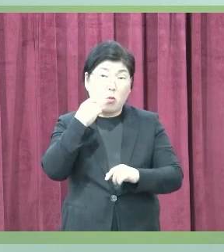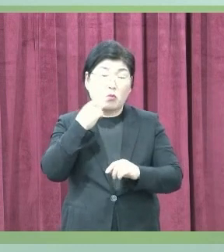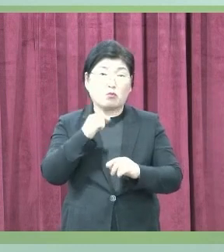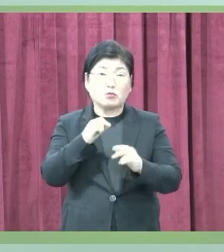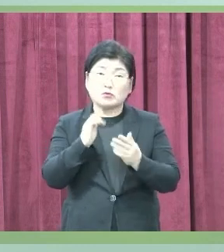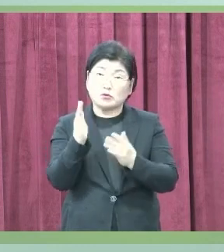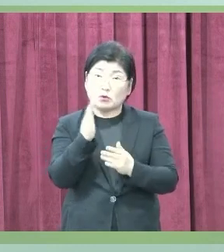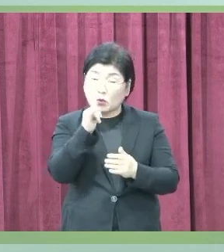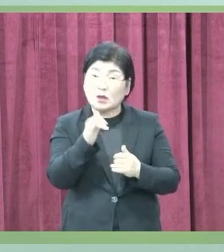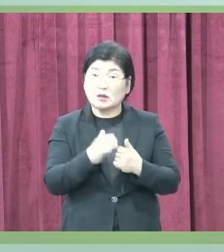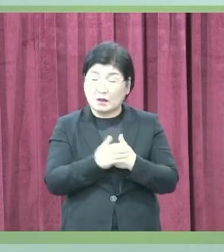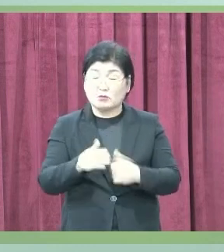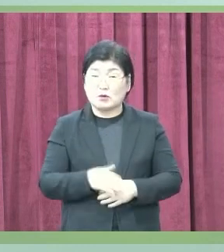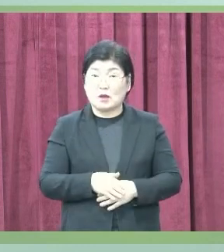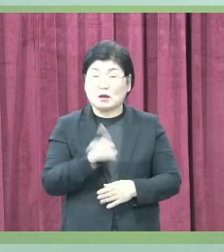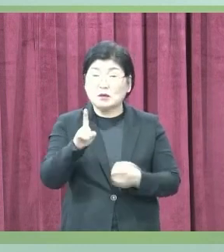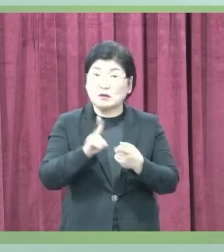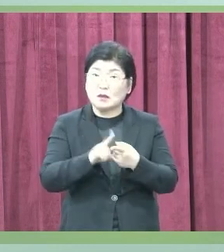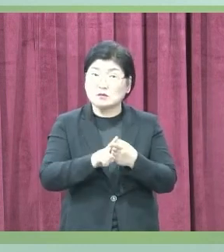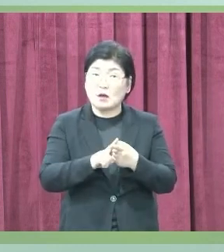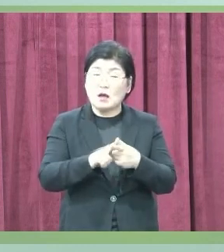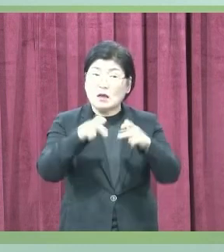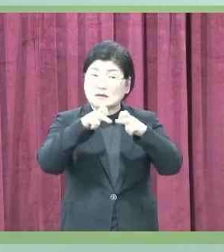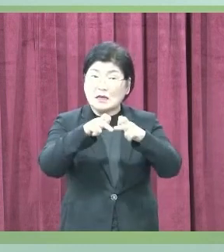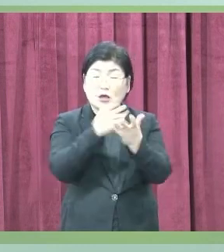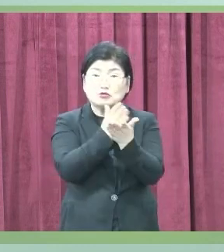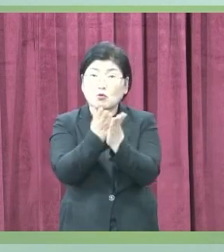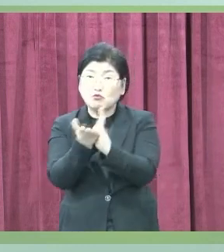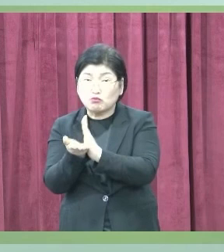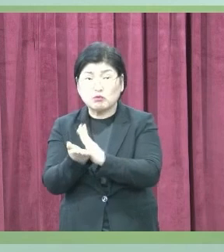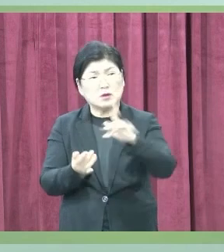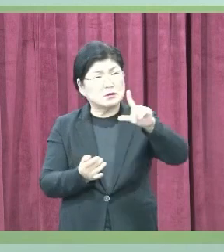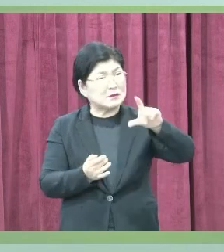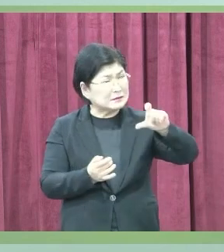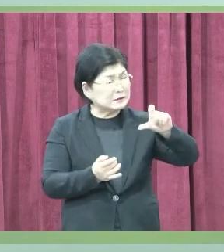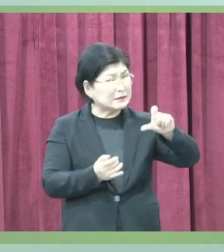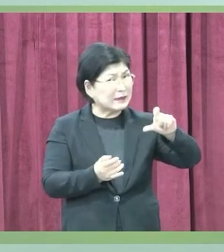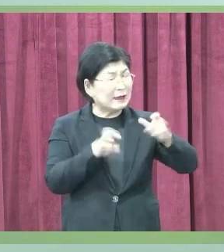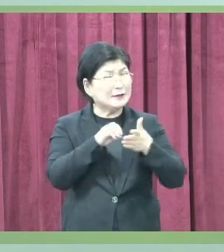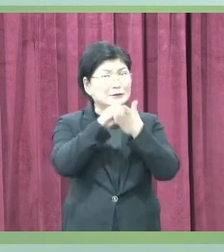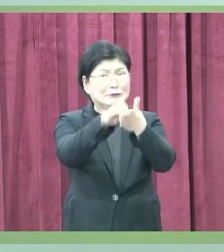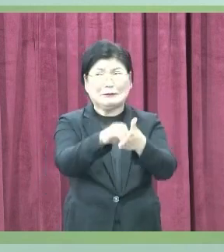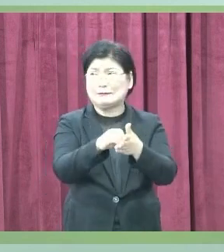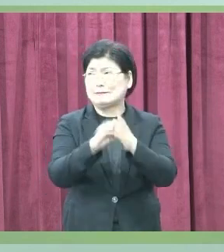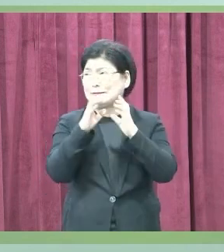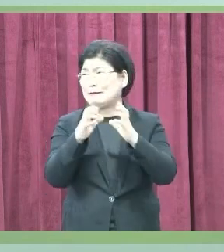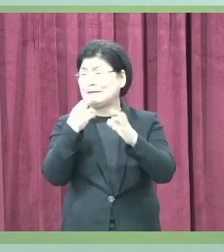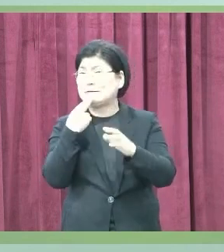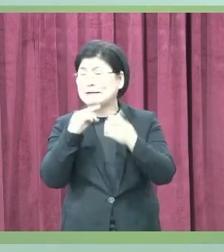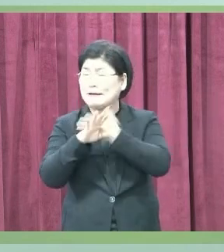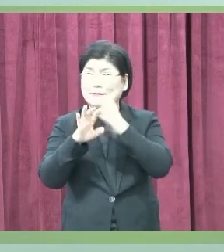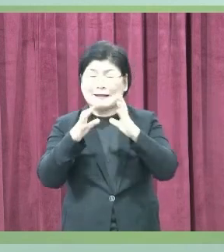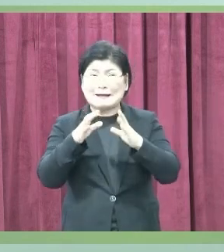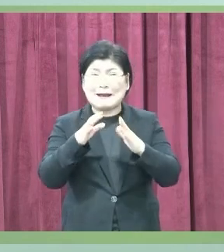이 코모비더티가 이렇게 15개 장애 등록을 이렇게 하는 나라가 이렇게 없기 때문에 외국의